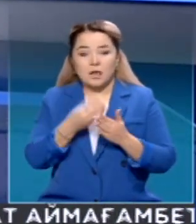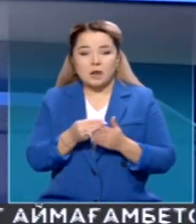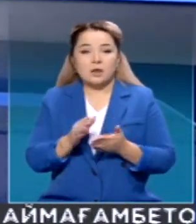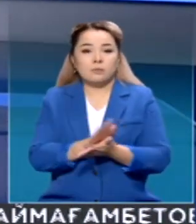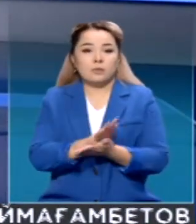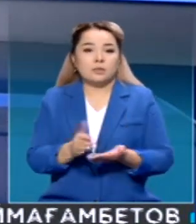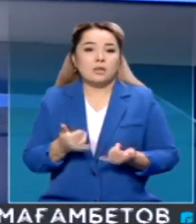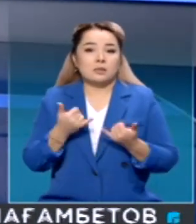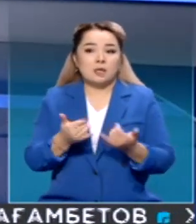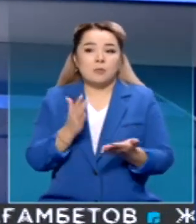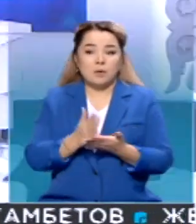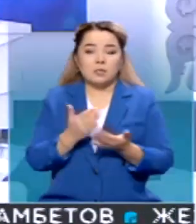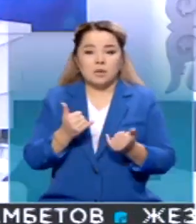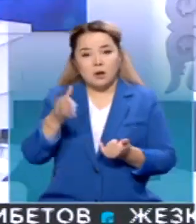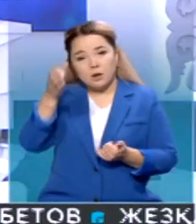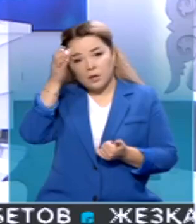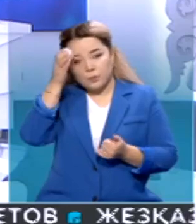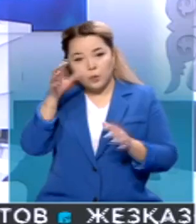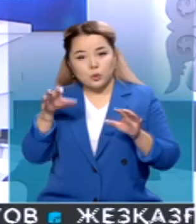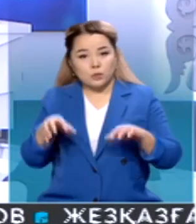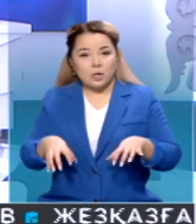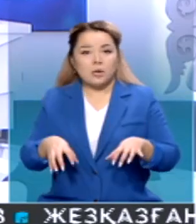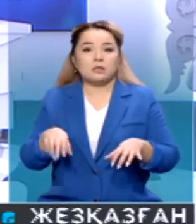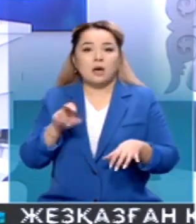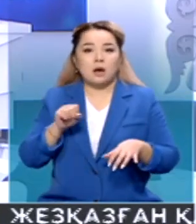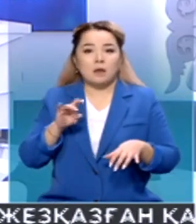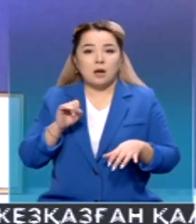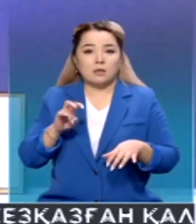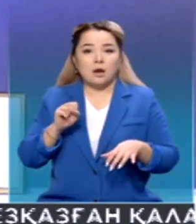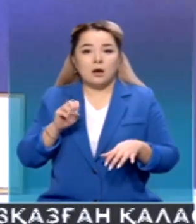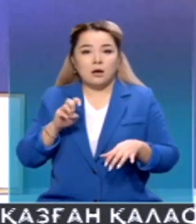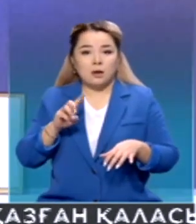Бұл туралы ғылым комитетінің төрағасы Дархан Ахмет Зәки мәлімдеді.